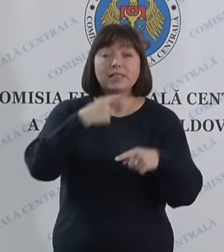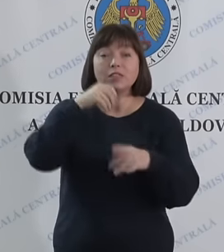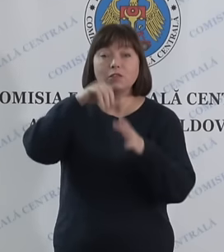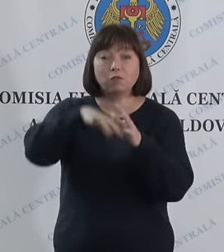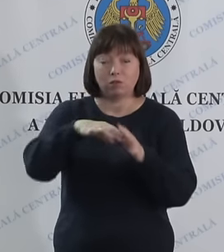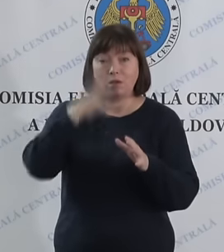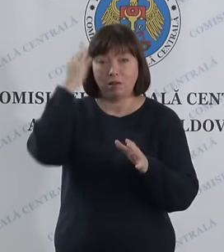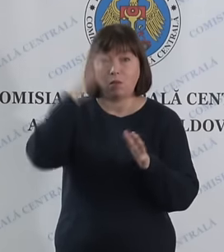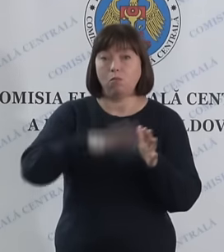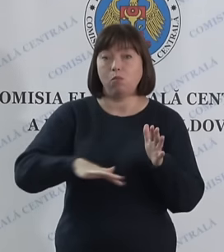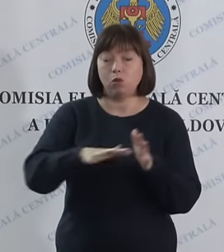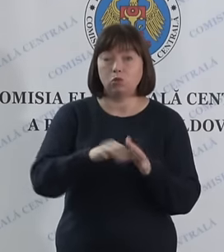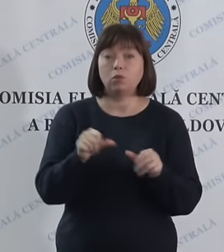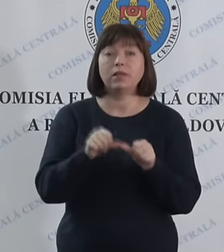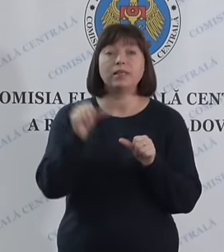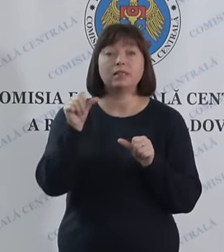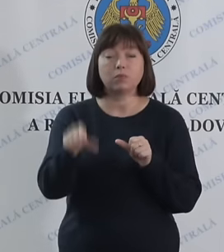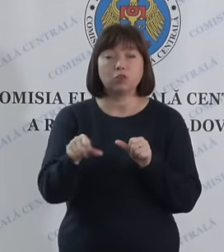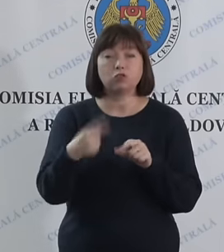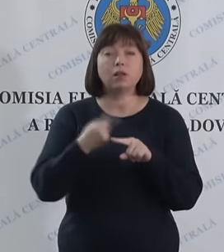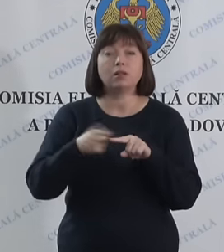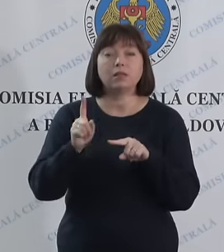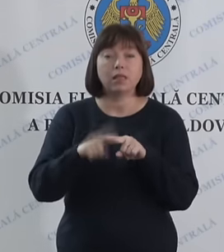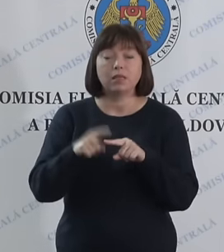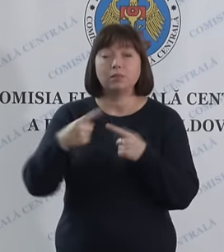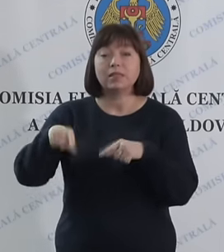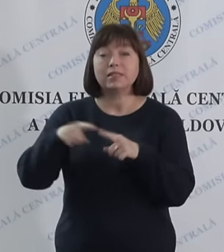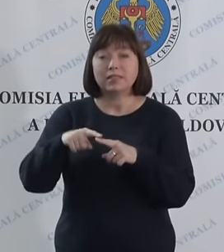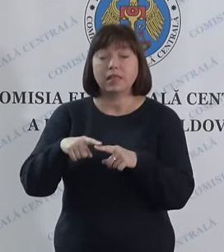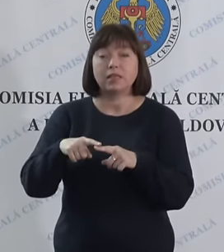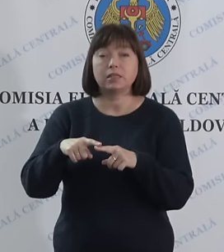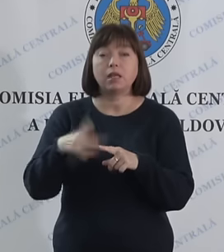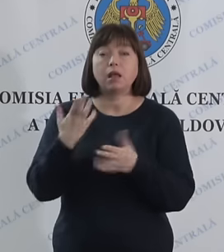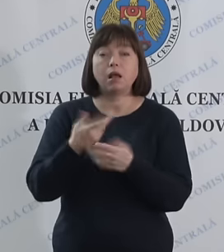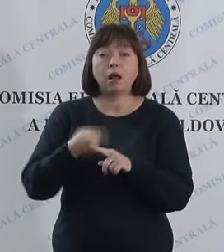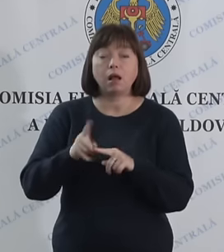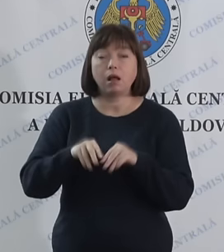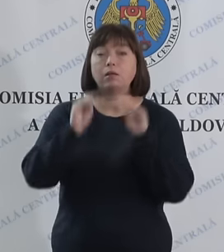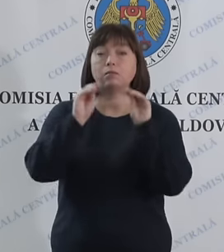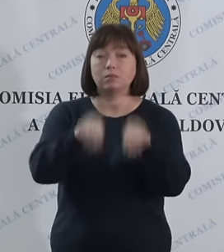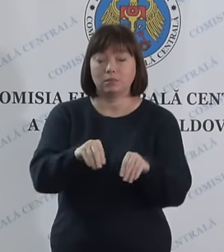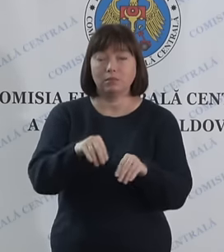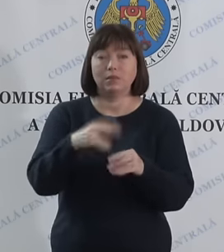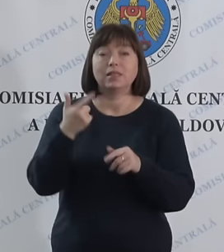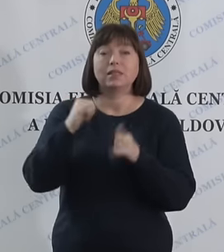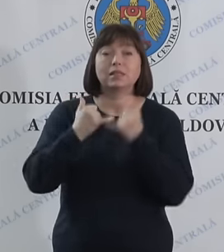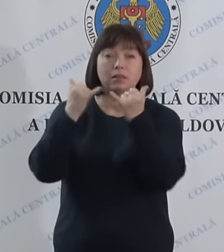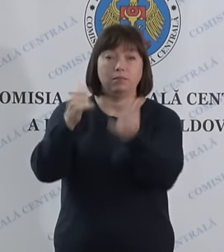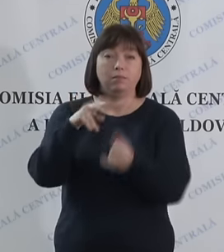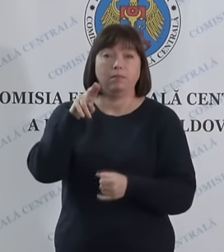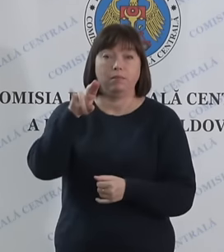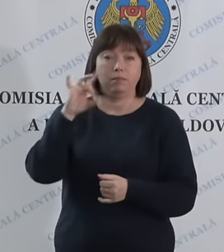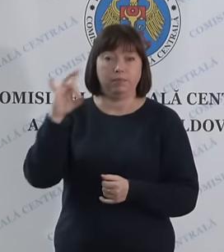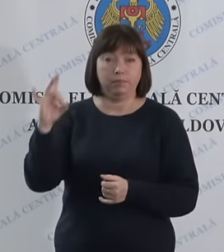votare din țară, în special fiind vorba de secțiile organizate pentru alegătorii din stânga Nistrului.